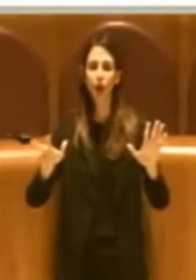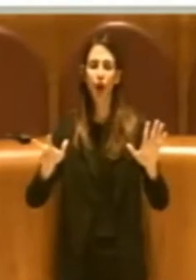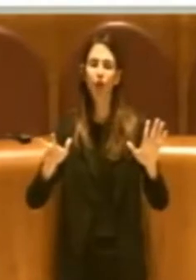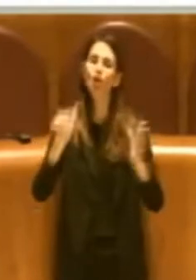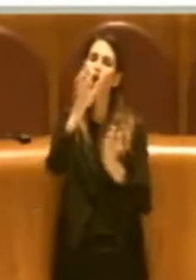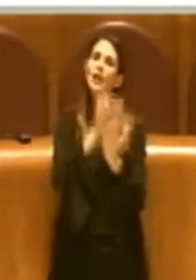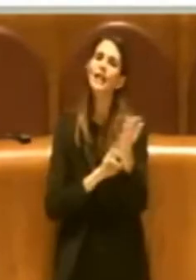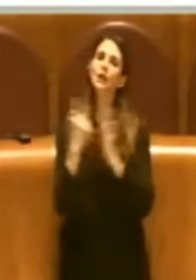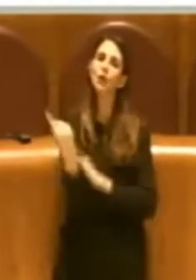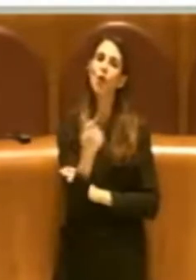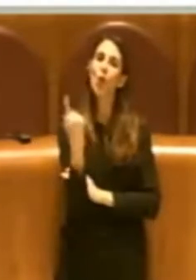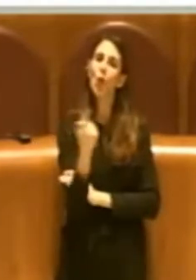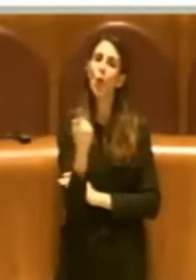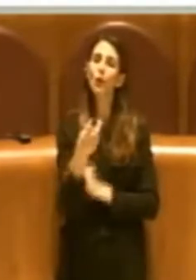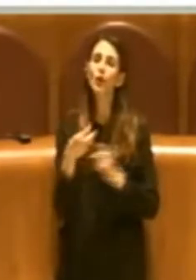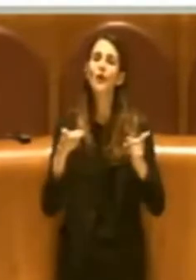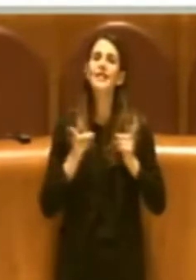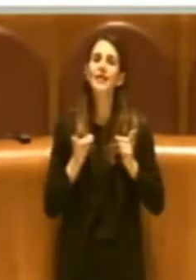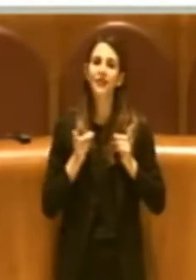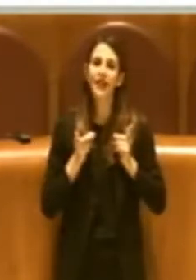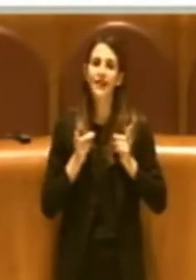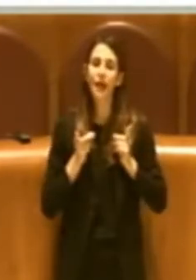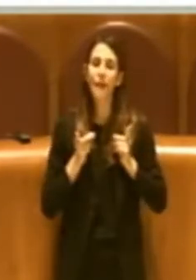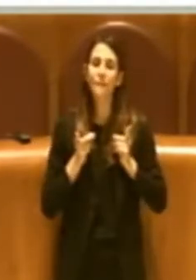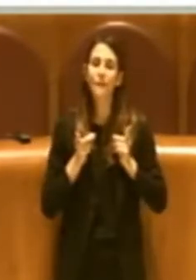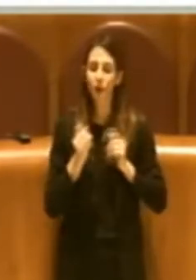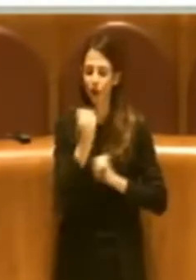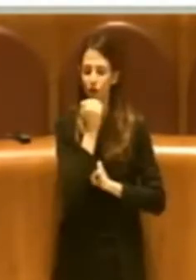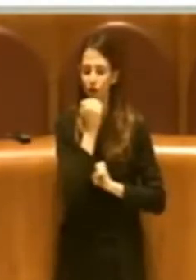la sicurezza, in realtà